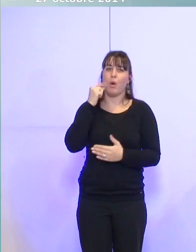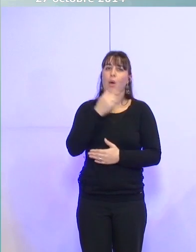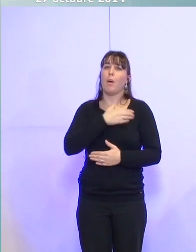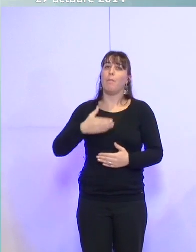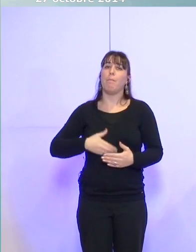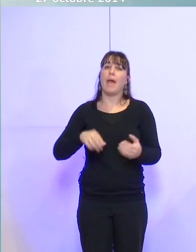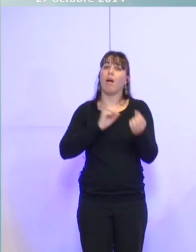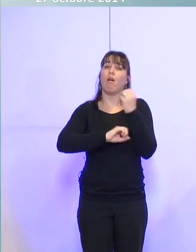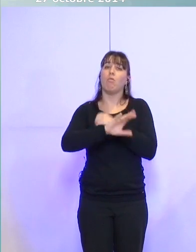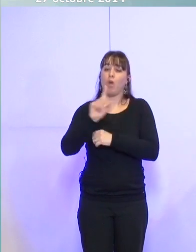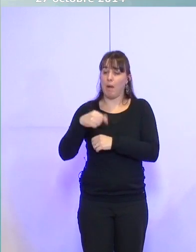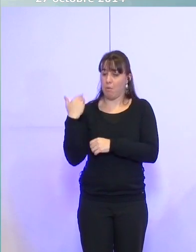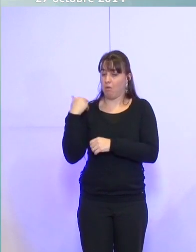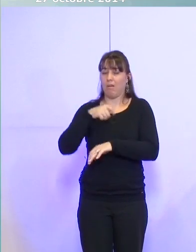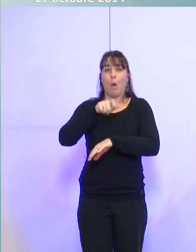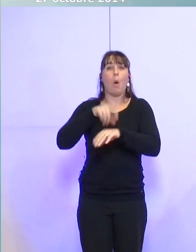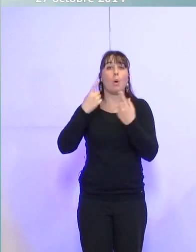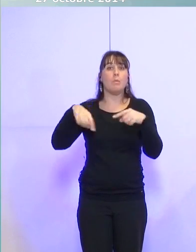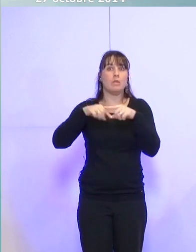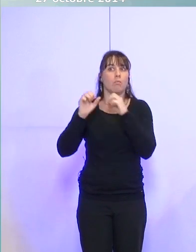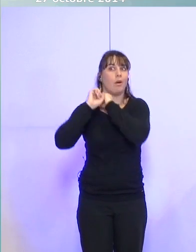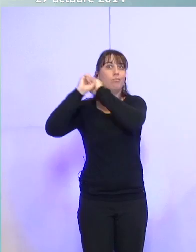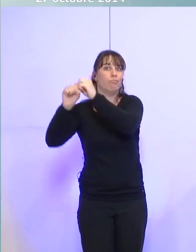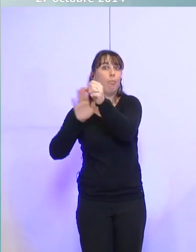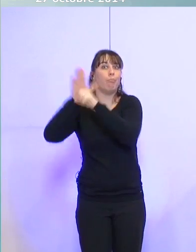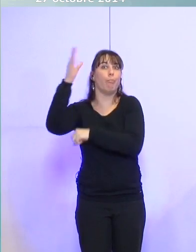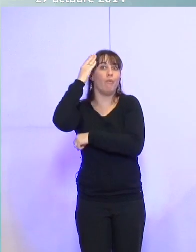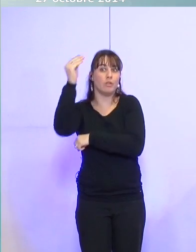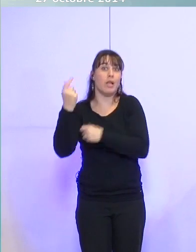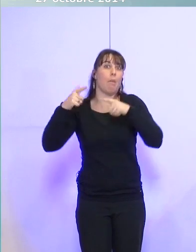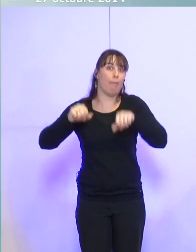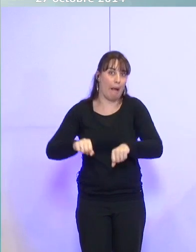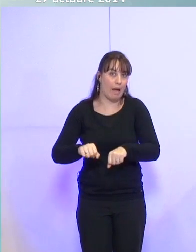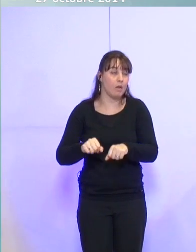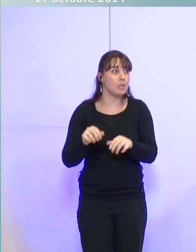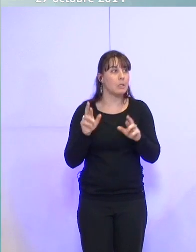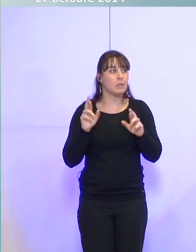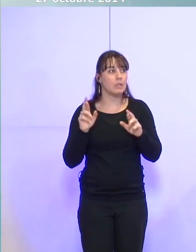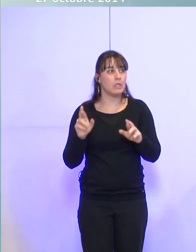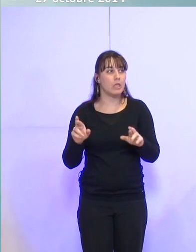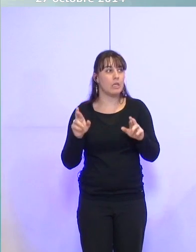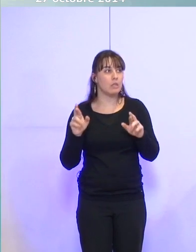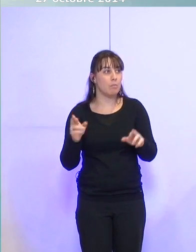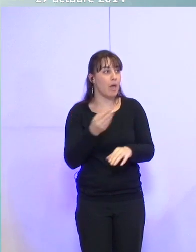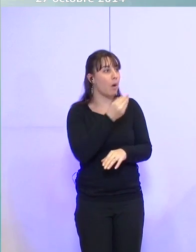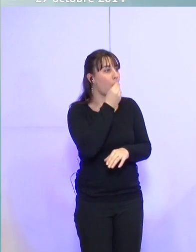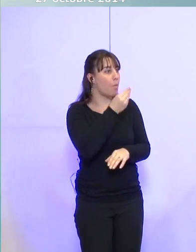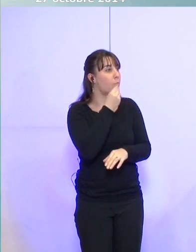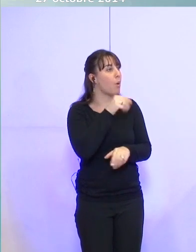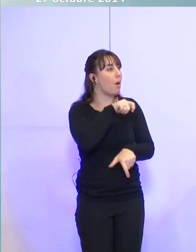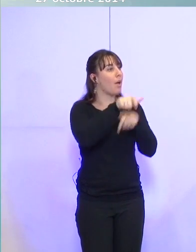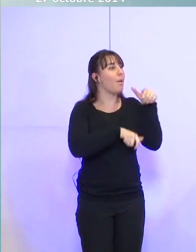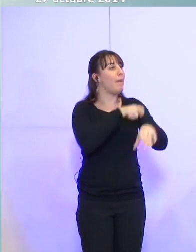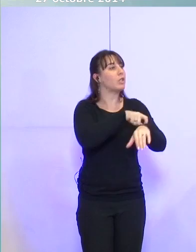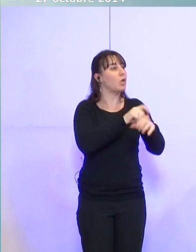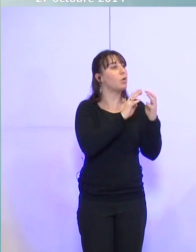mon absence en commission qui était liée à un déplacement professionnel. J'espère que cela a été porté à la connaissance des commissaires.